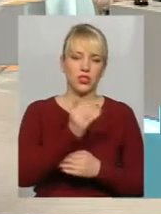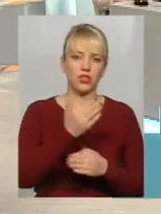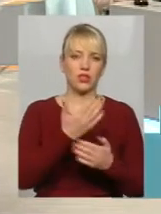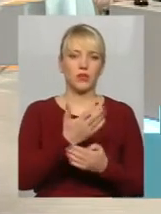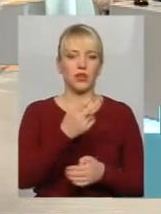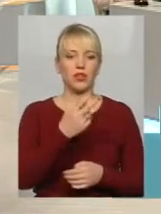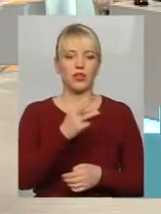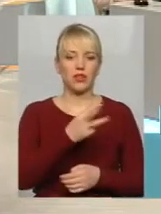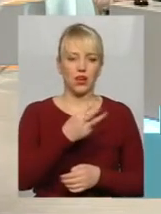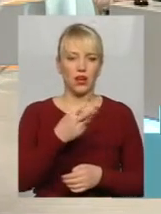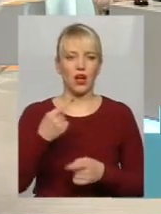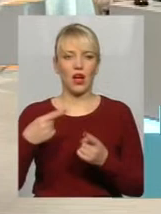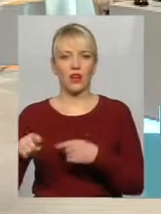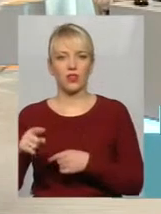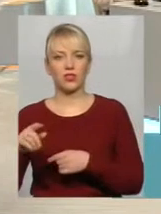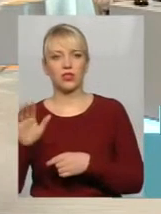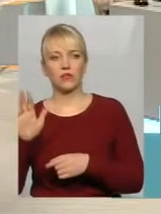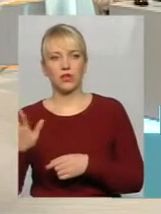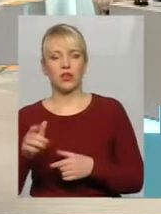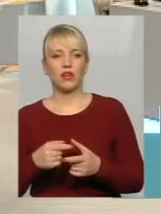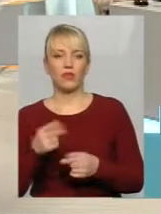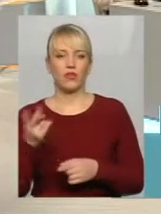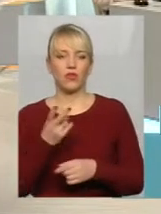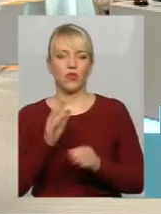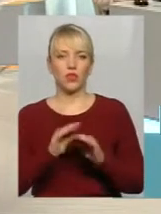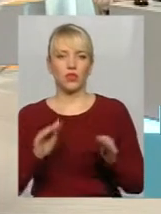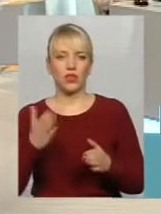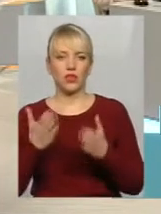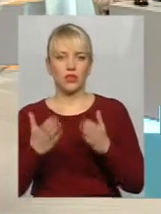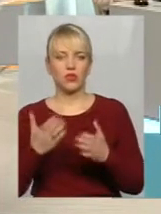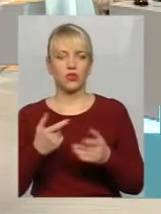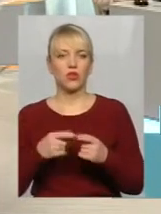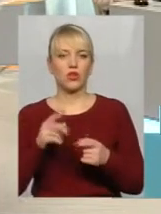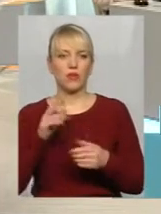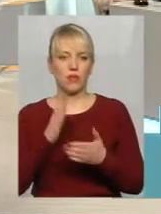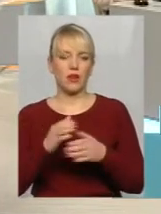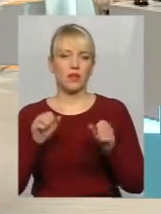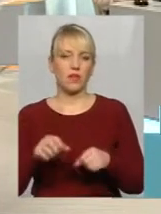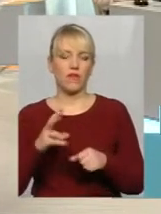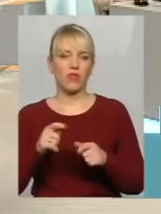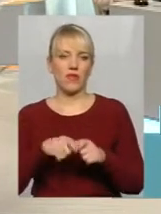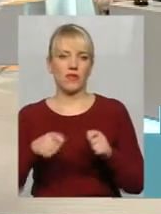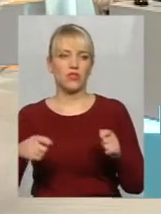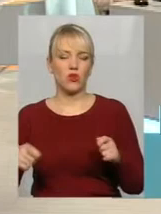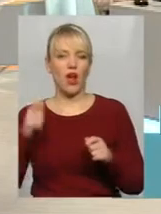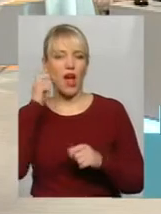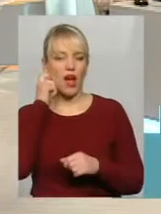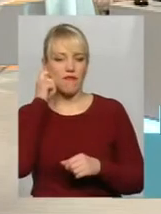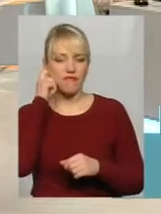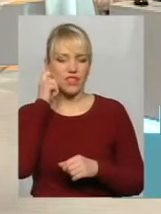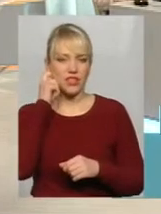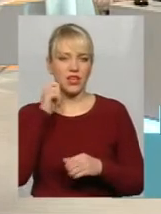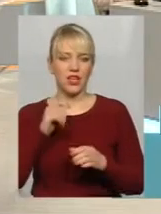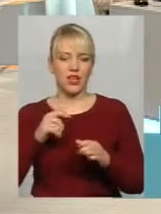6? До 3 років. Тільки до 3? Так, да, або двоє дітей, там, якщо двоє дітей, тоді він теж має право на відстрочку. Але вік дітей у цих двох, він